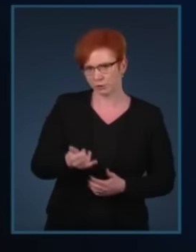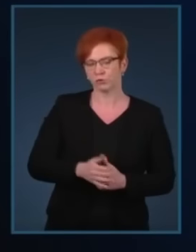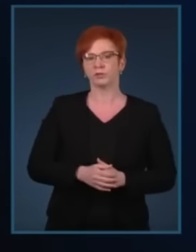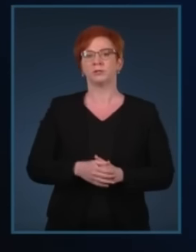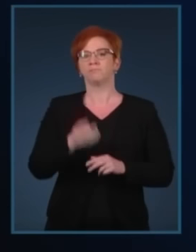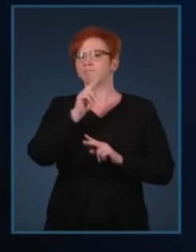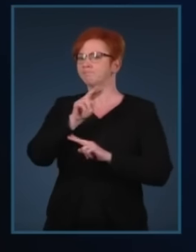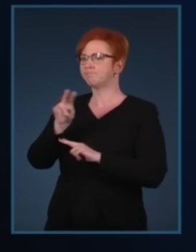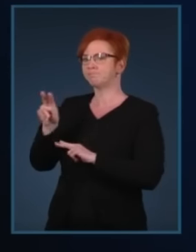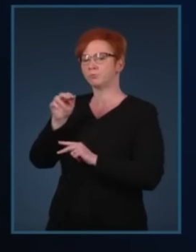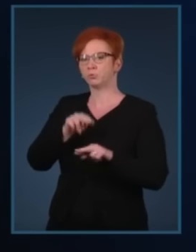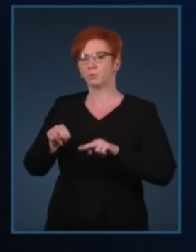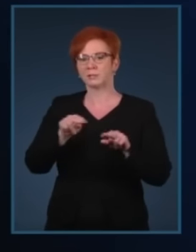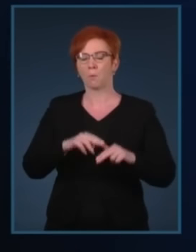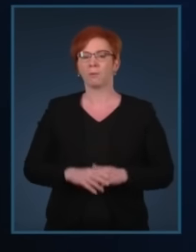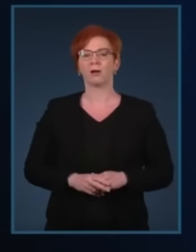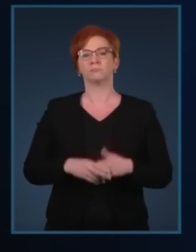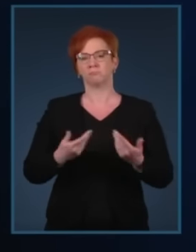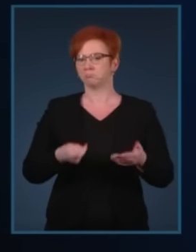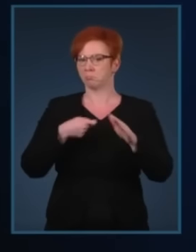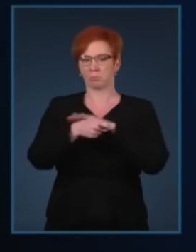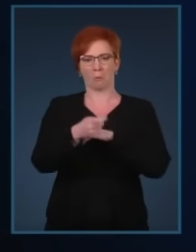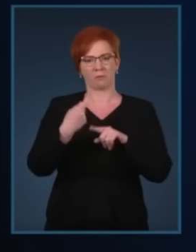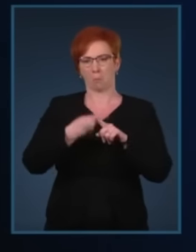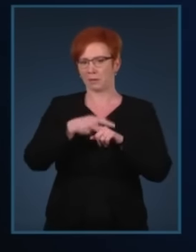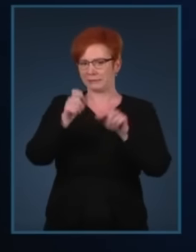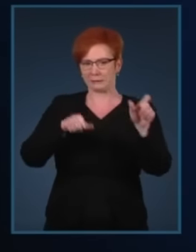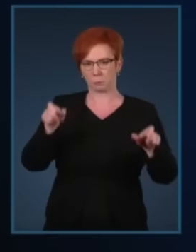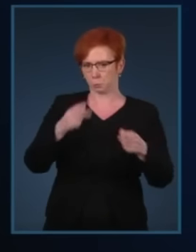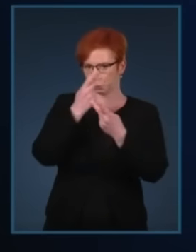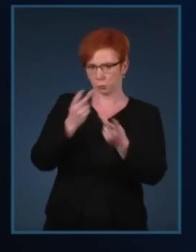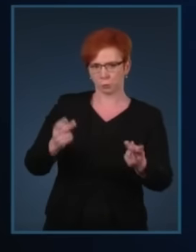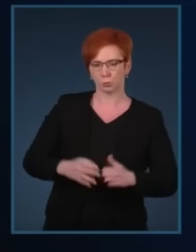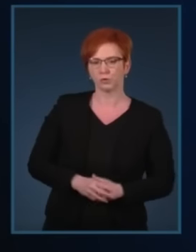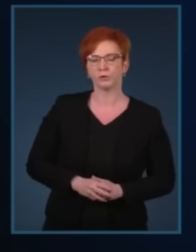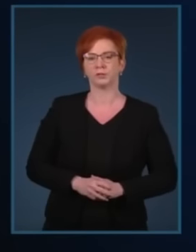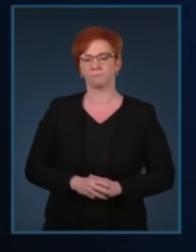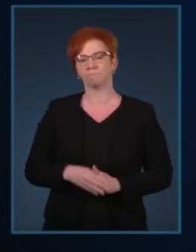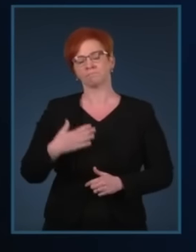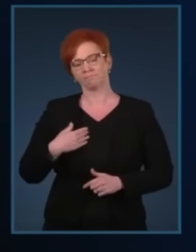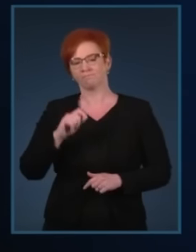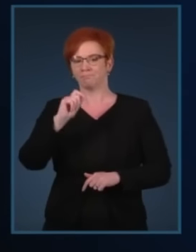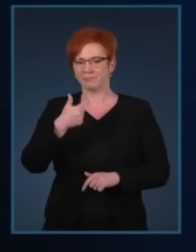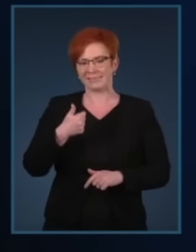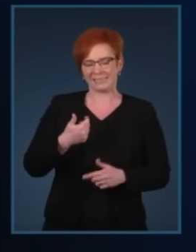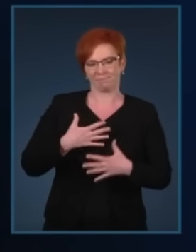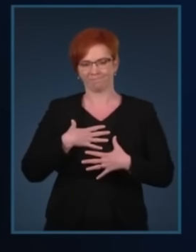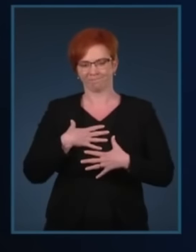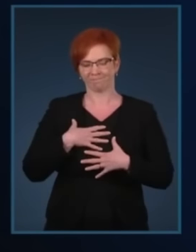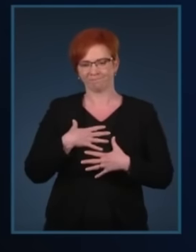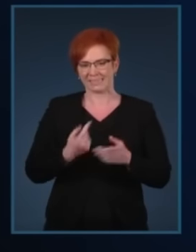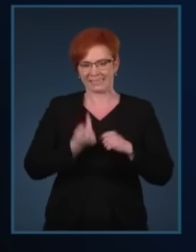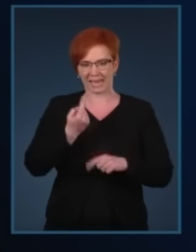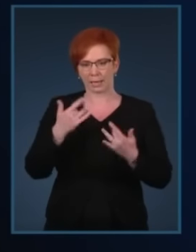Körbenézek itt a stúdióban, és profi politikusokat látok. Egy picit életidegen, testidegen nekem a